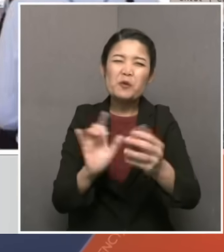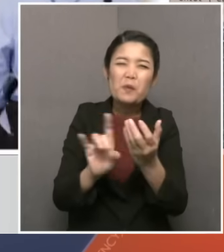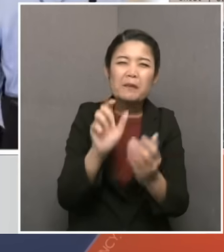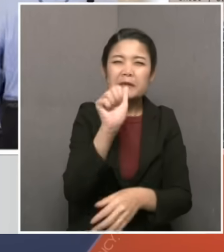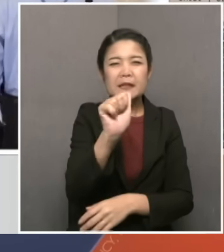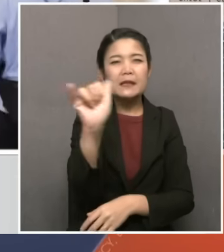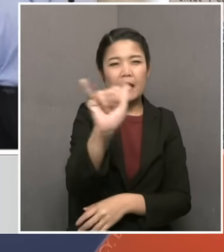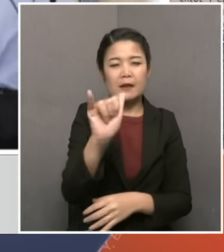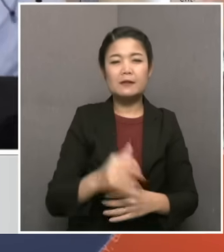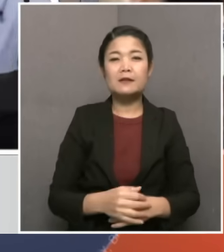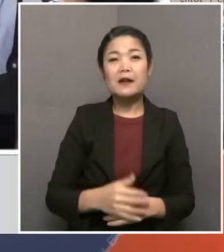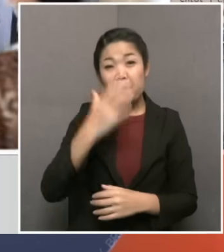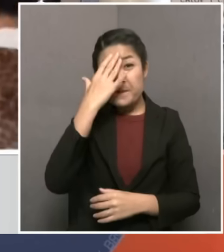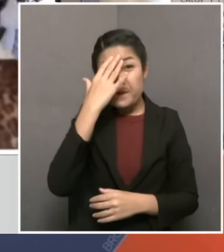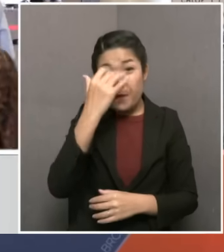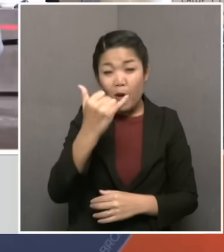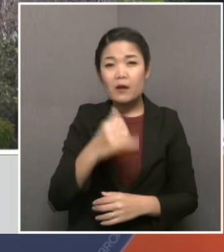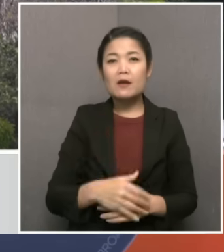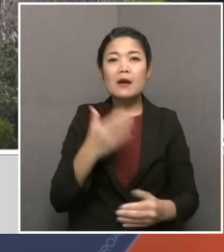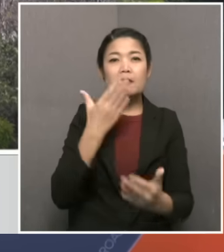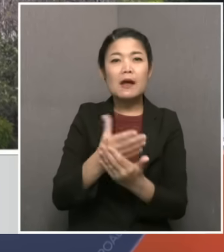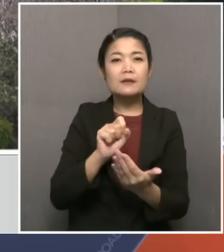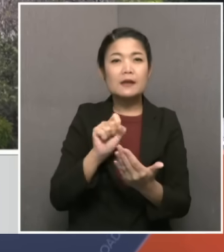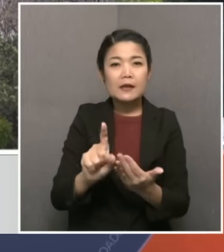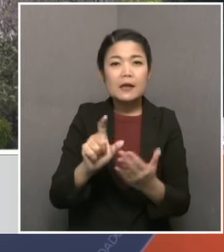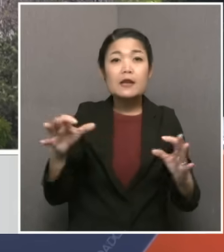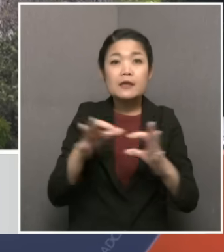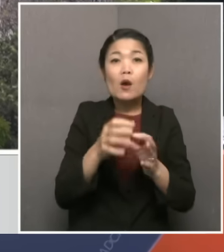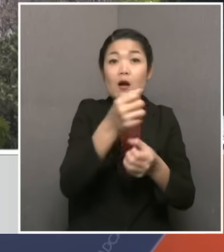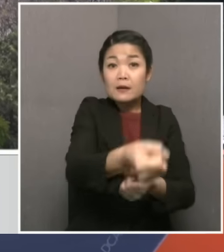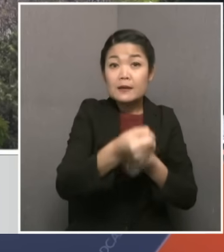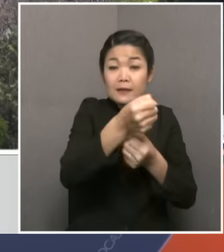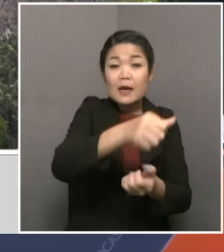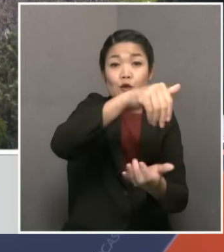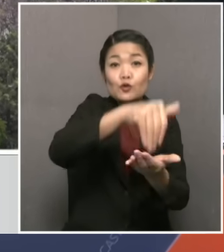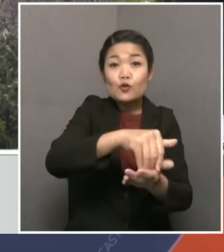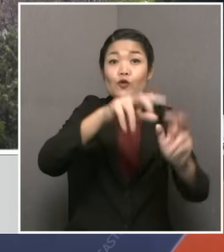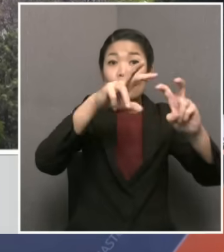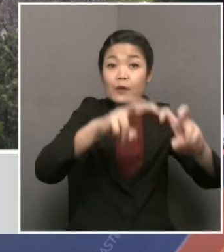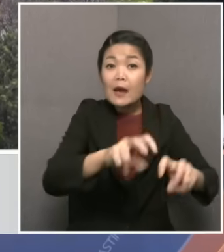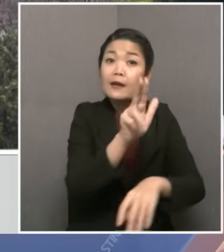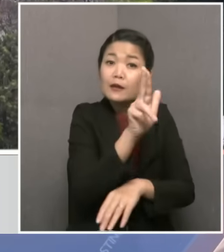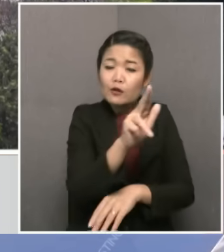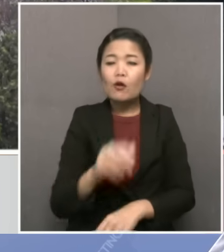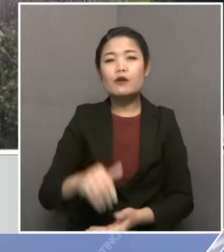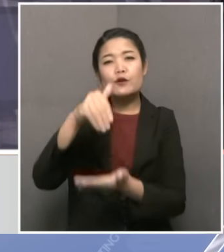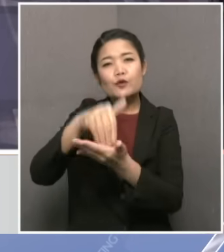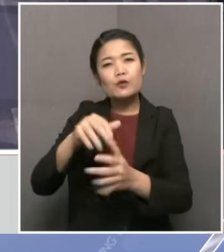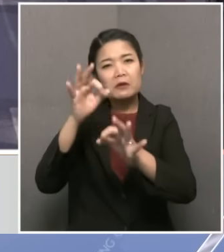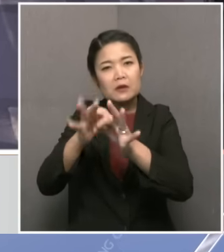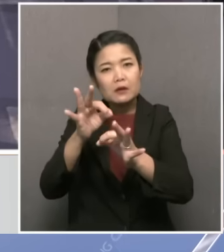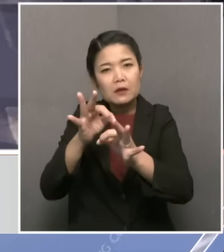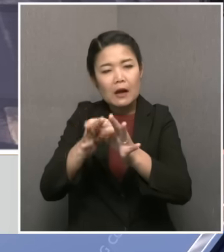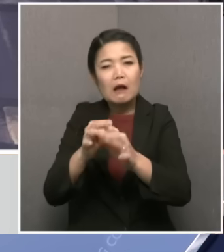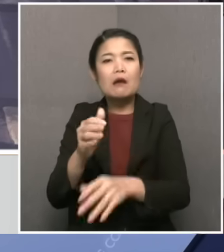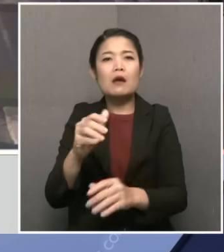หนึ่งทำไมความสูญเสียทางเศรษฐกิจในด้านการเกษตรเนี่ยที่ศูนย์วิจัยเกษตรกรศูนย์ธนาคารไทยพาณิชย์ประเมินเนี่ยมันมาก